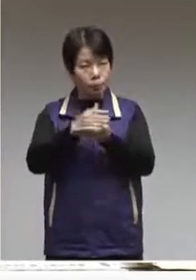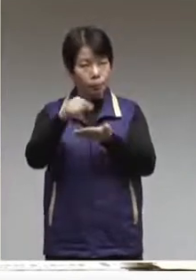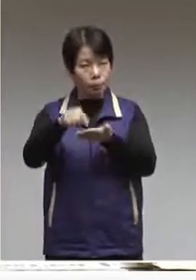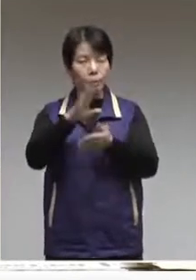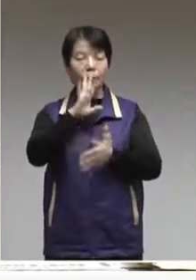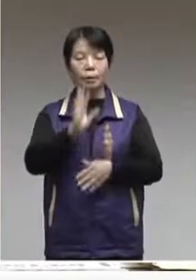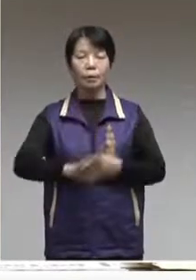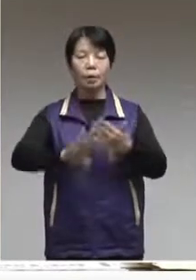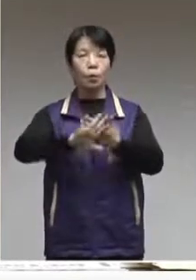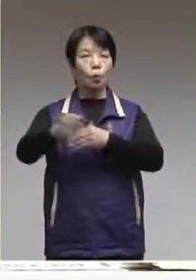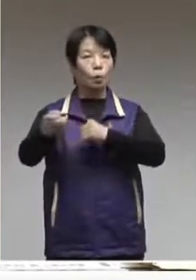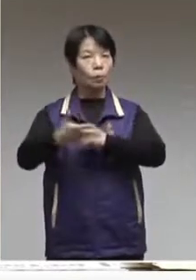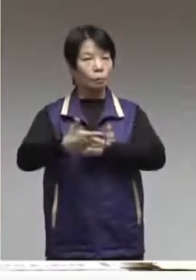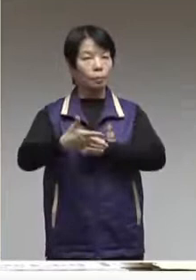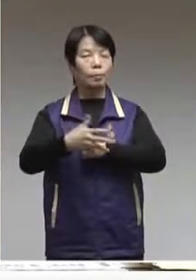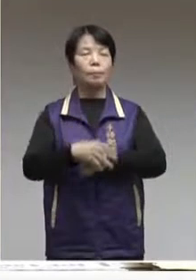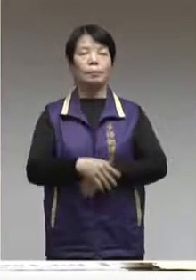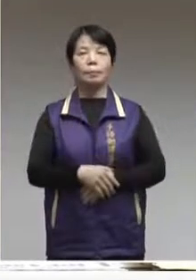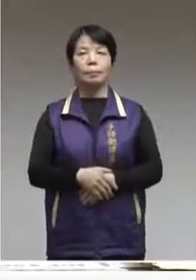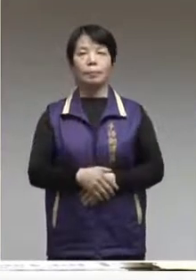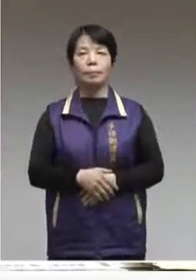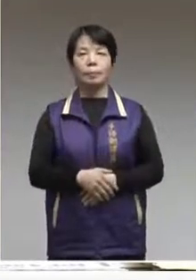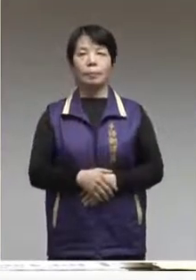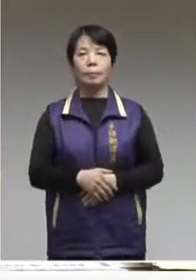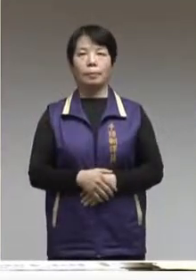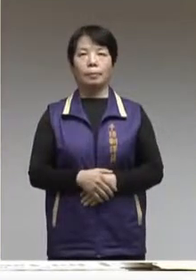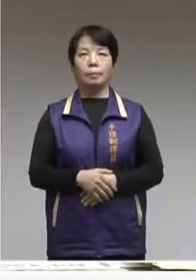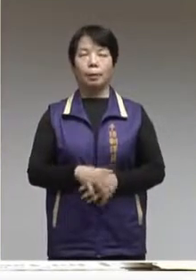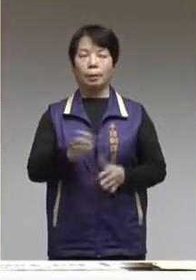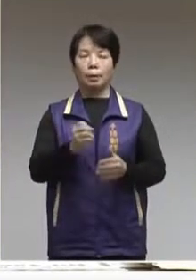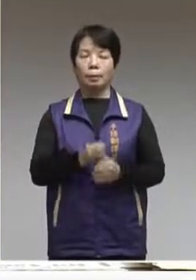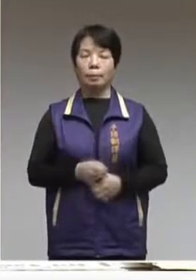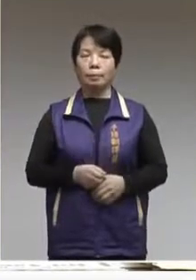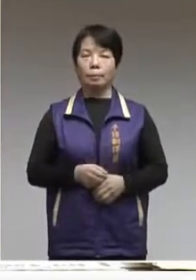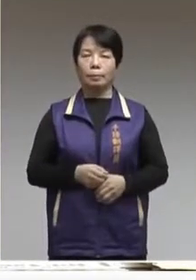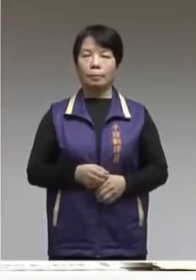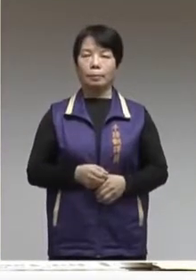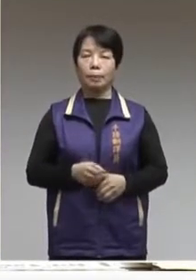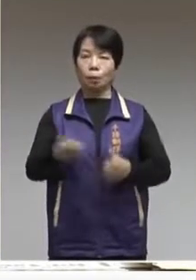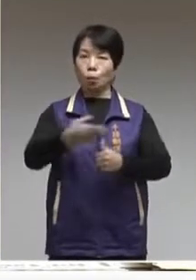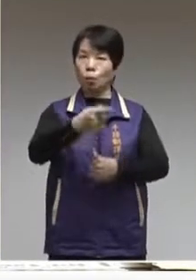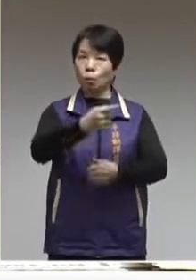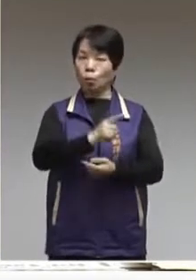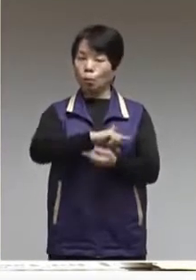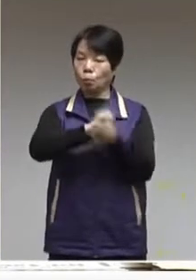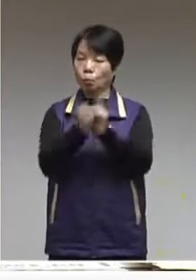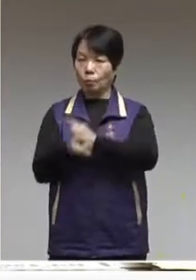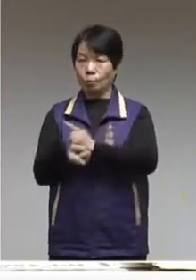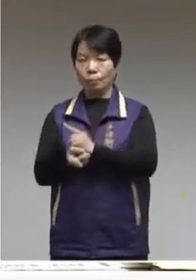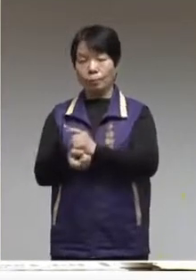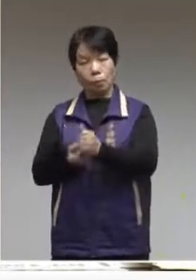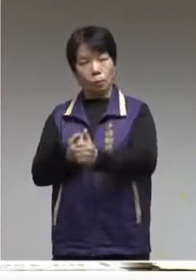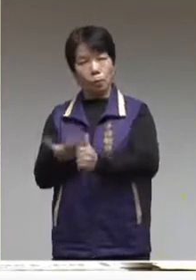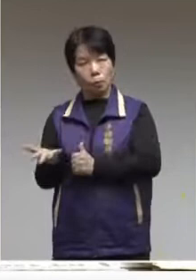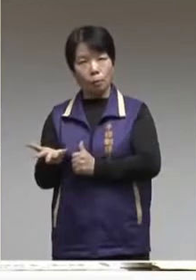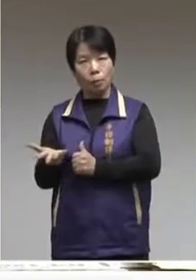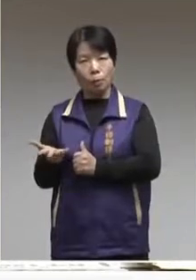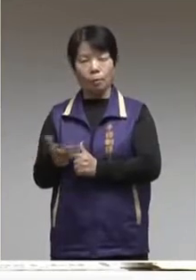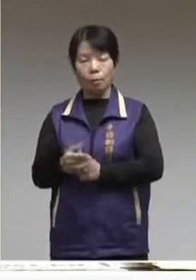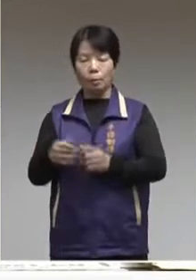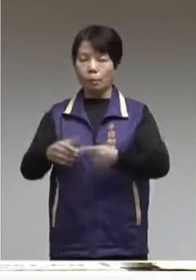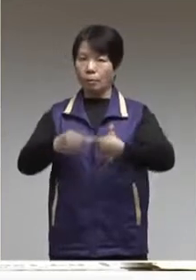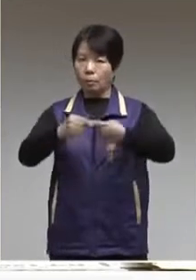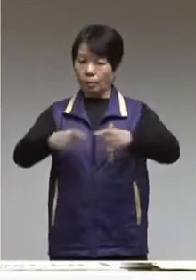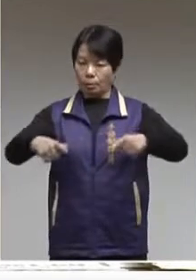外移入的个案，然后传染给这个像第一圈